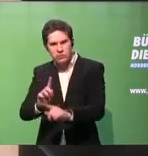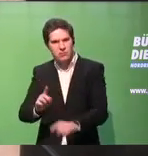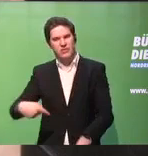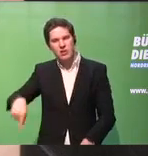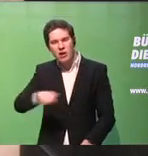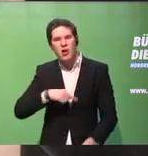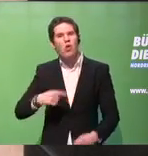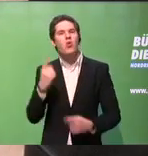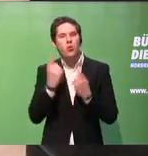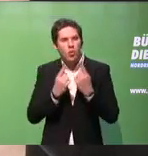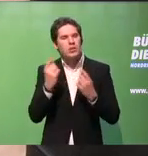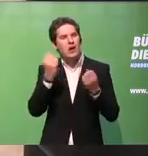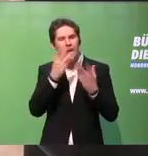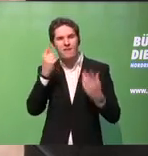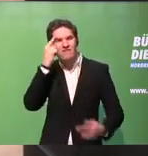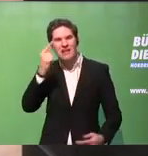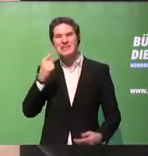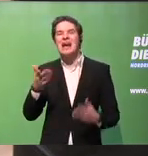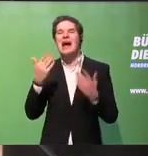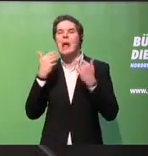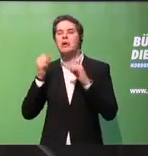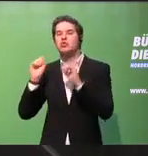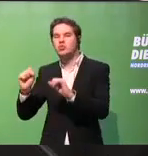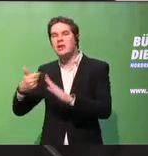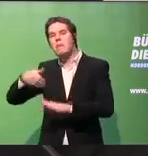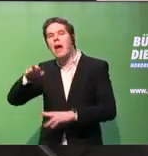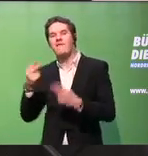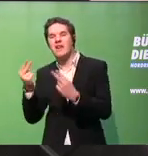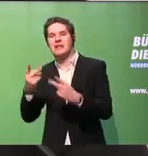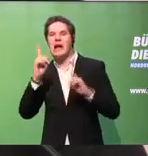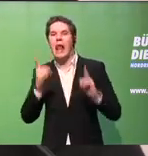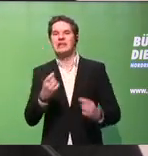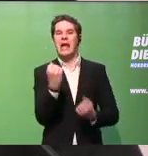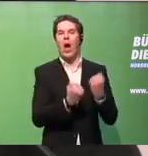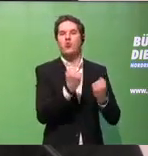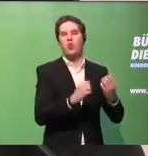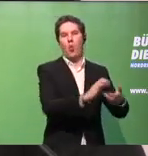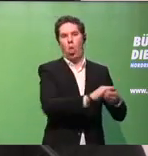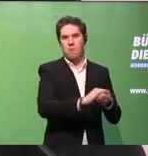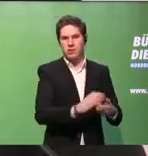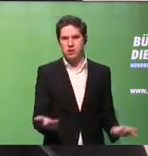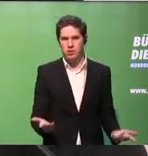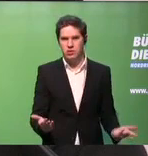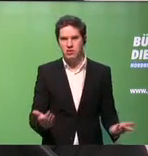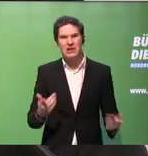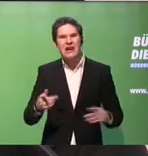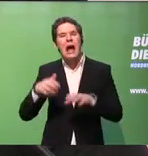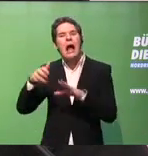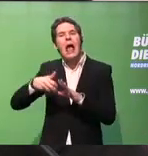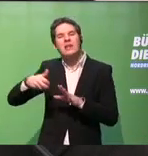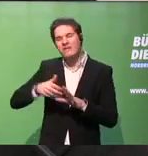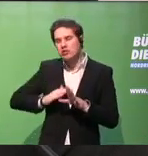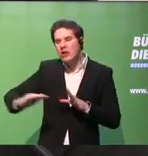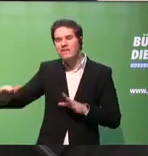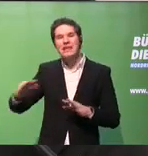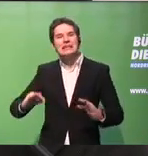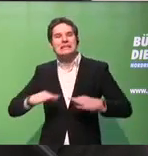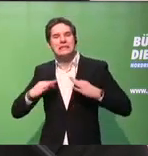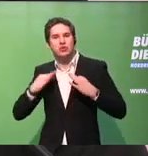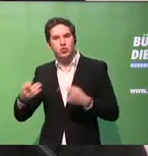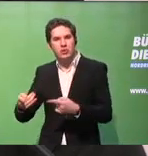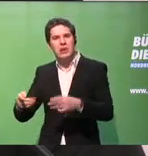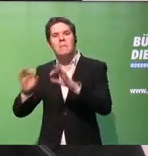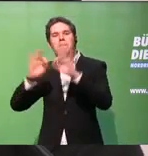Klimaschutz ist wichtiger als die Autolobby. Und Landwirtschaft, gesunde Landwirtschaft ist wichtiger als